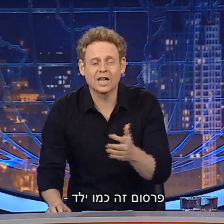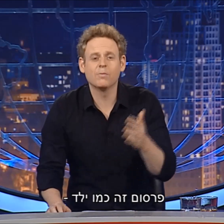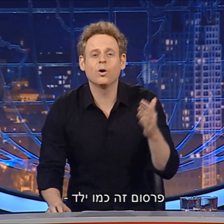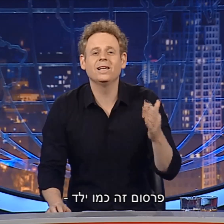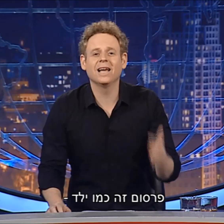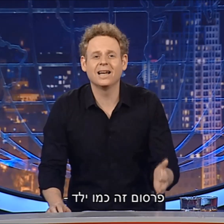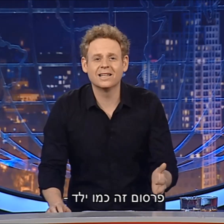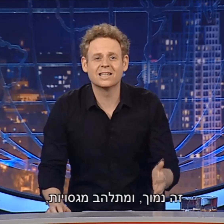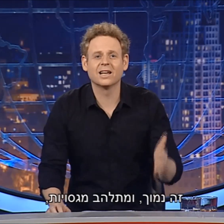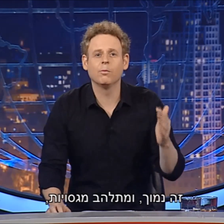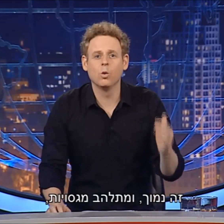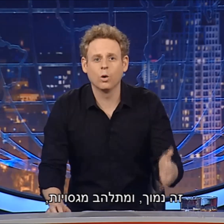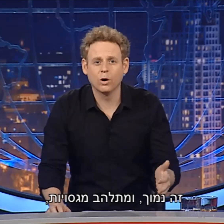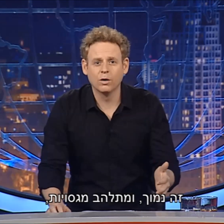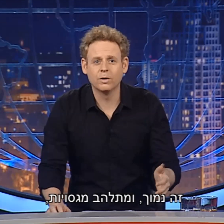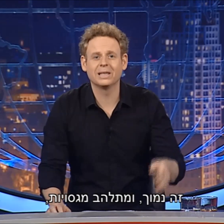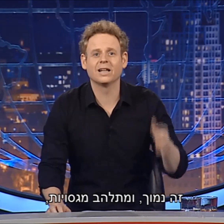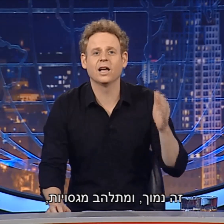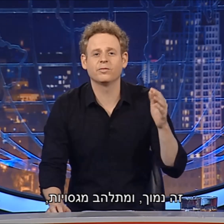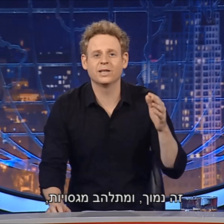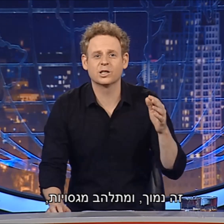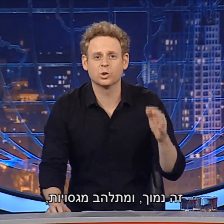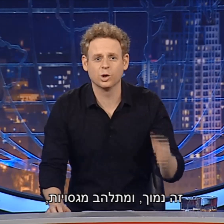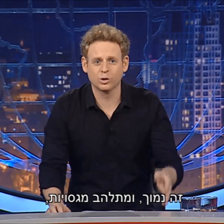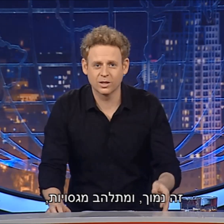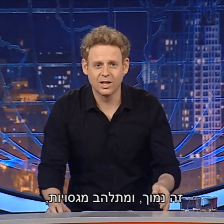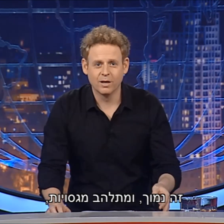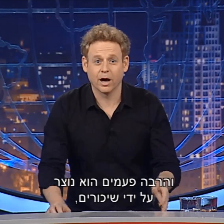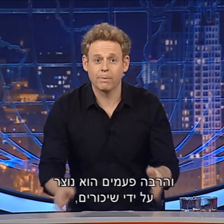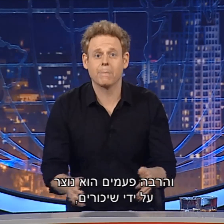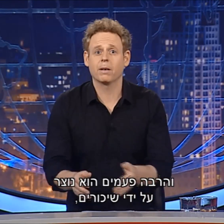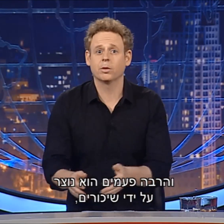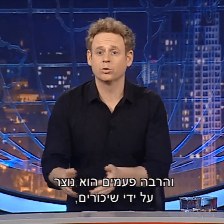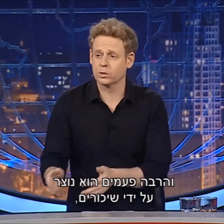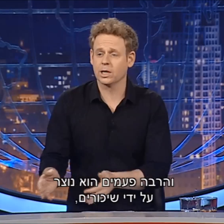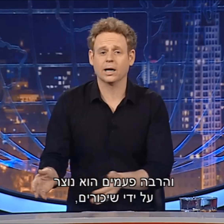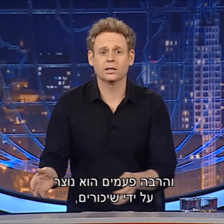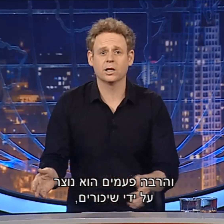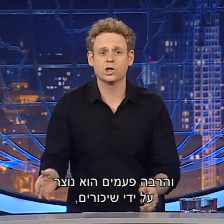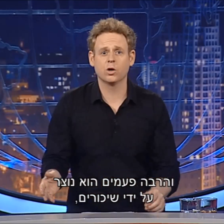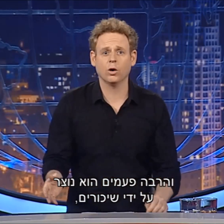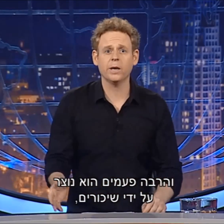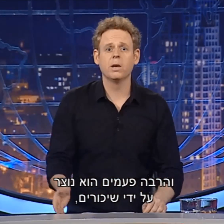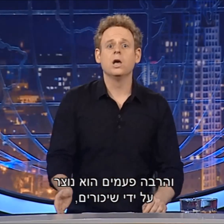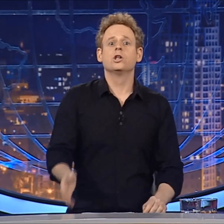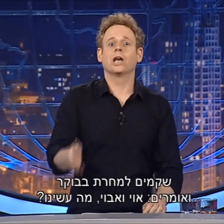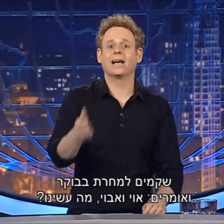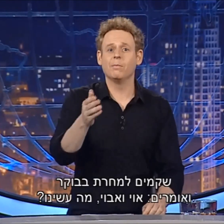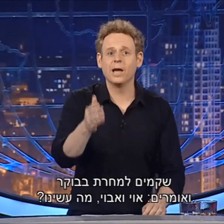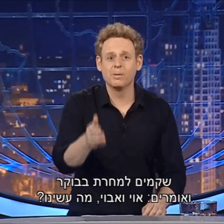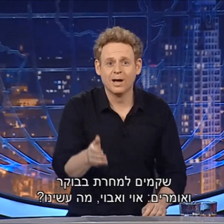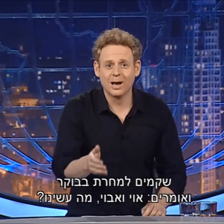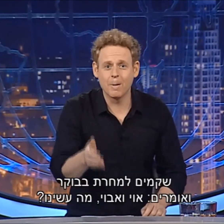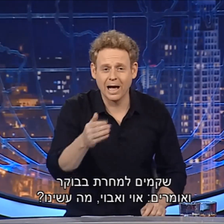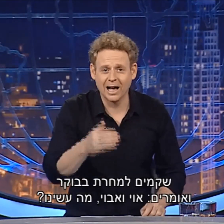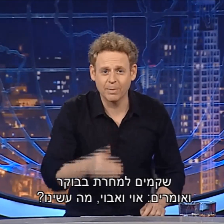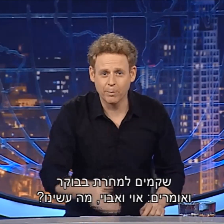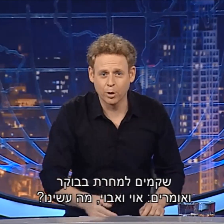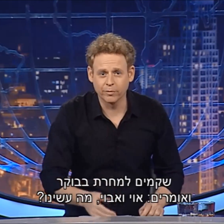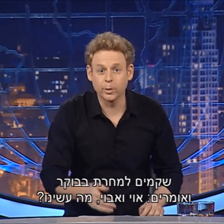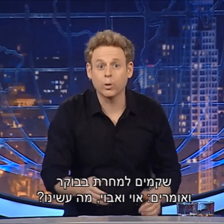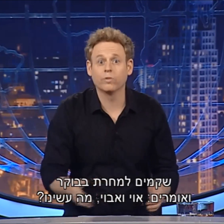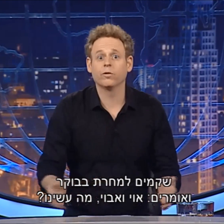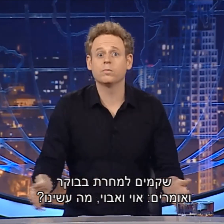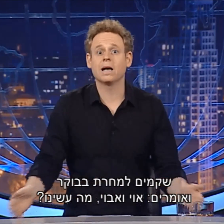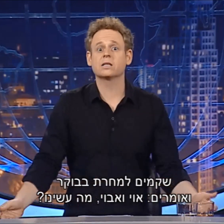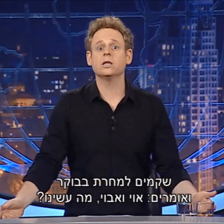פרסום זה כמו ילד, זה נמוך ומתלהב מגסויות. והרבה פעמים הוא נוצר על ידי שיקורים, שקמים למחרת